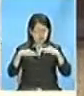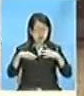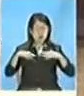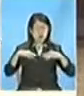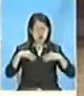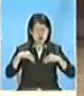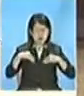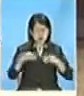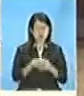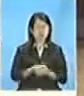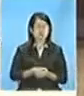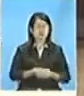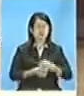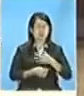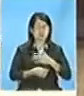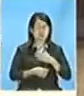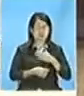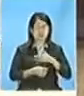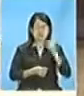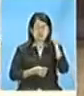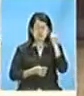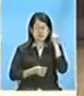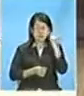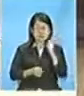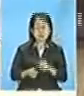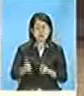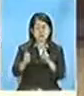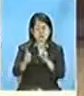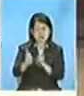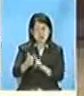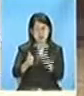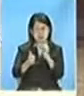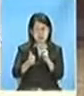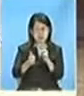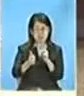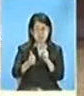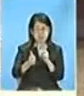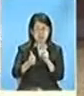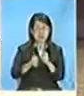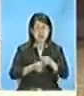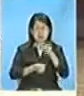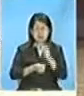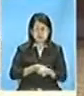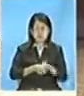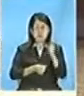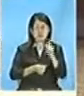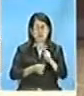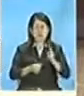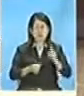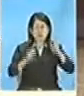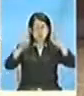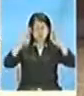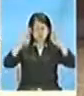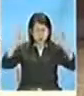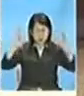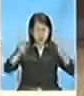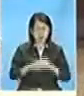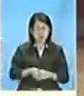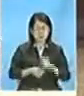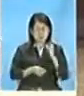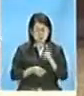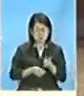ากนี้ผมเห็นว่ารองประธานวุฒิสภาต้องมีความรู้ความเข้าใ